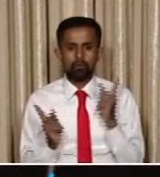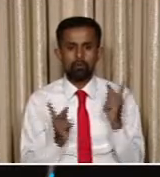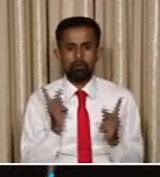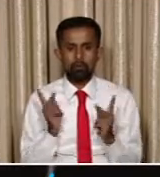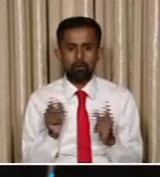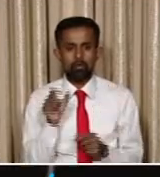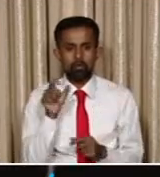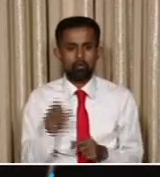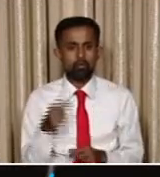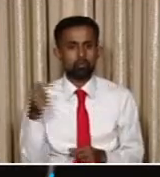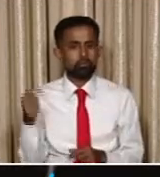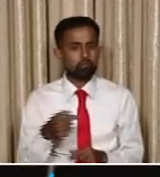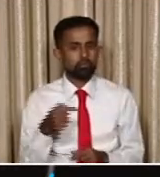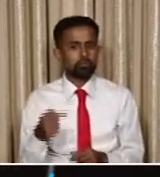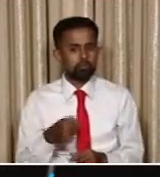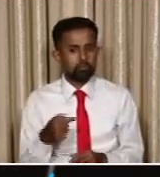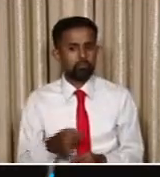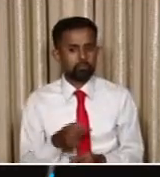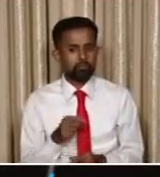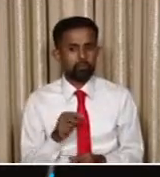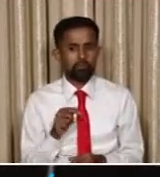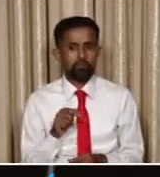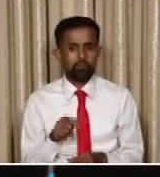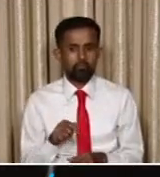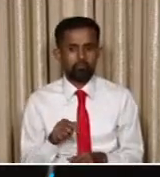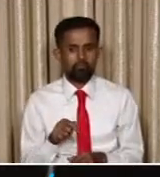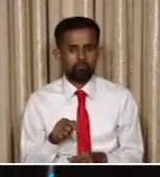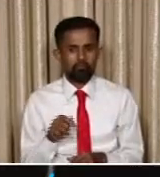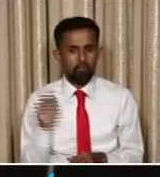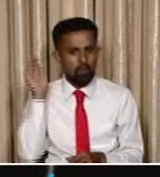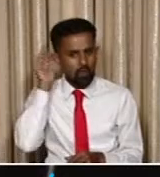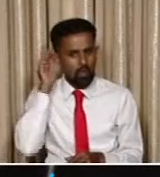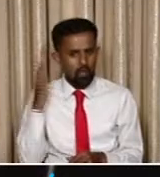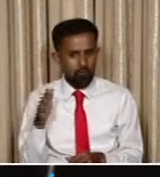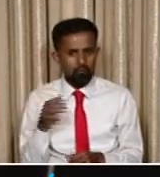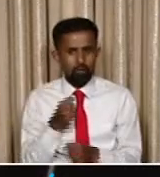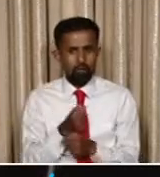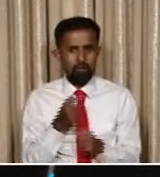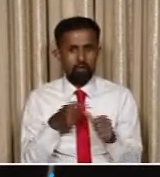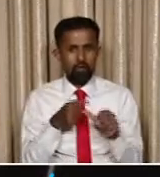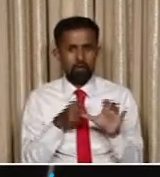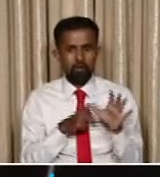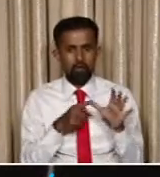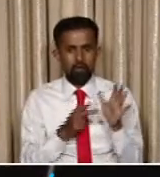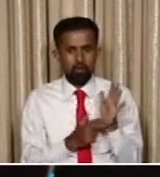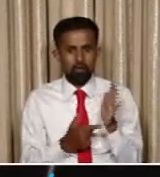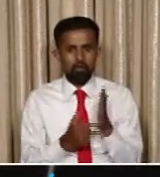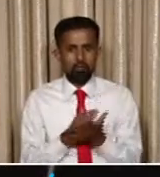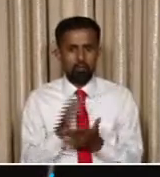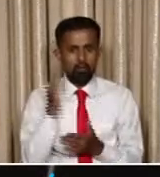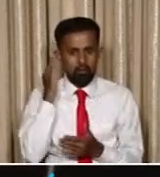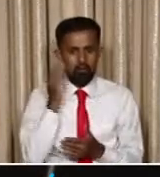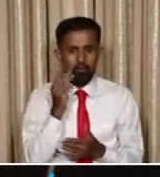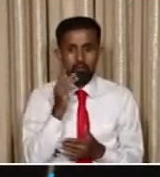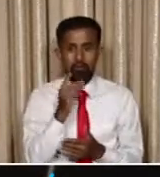සංචාරකයන් එනකොට මේ රටට මට දැන් ඇහුණා කියනවා ගයන්ත අපේ ගරු මන්ත්‍රීතුමා